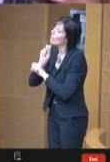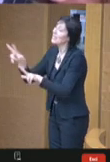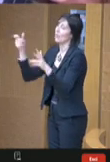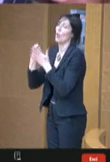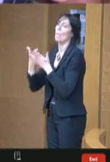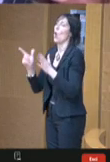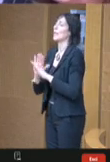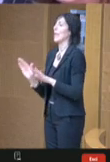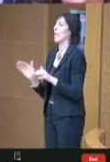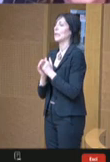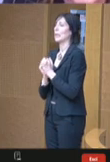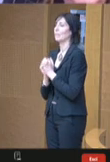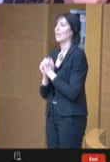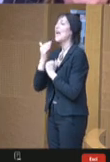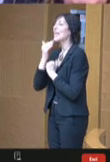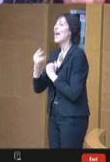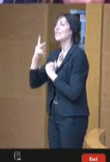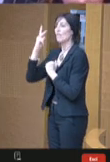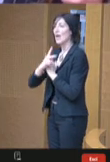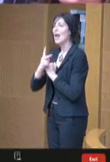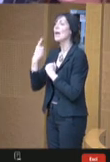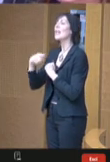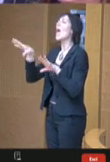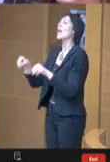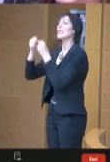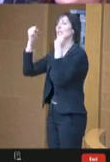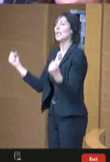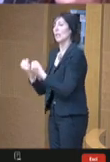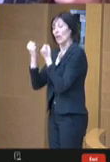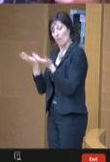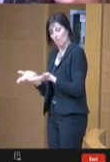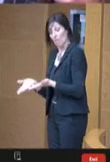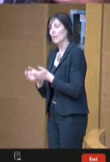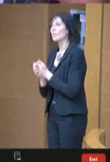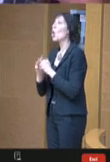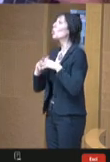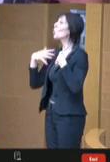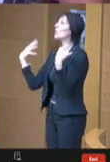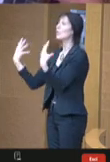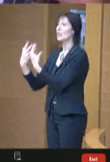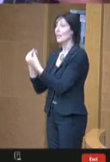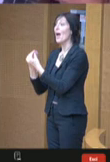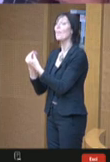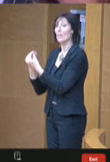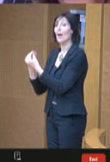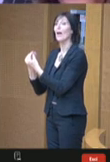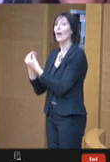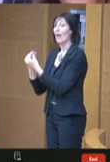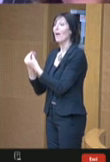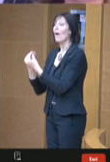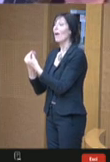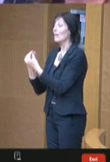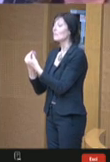importante. Grazie veramente per questa iniziativa e tutti insieme per una